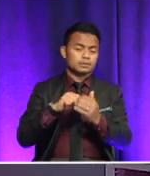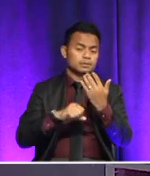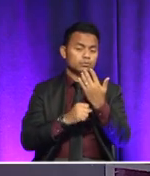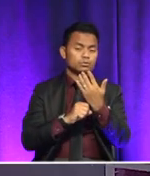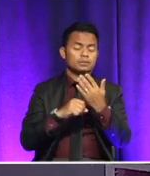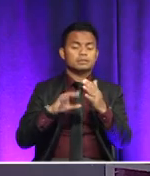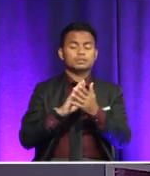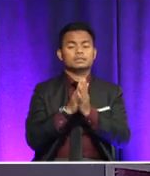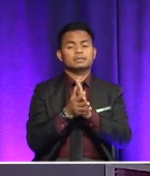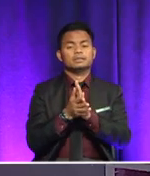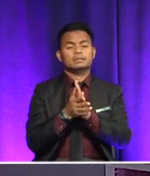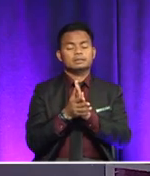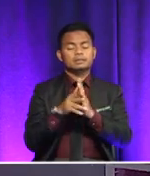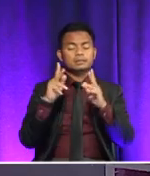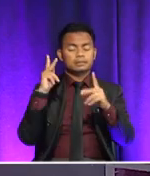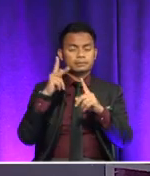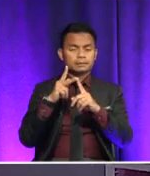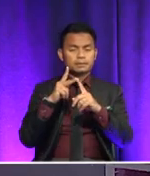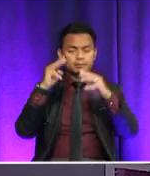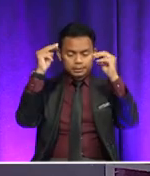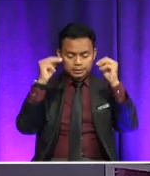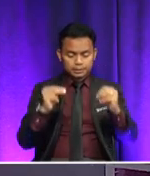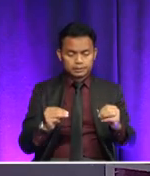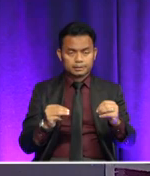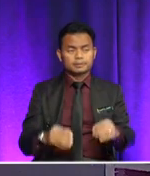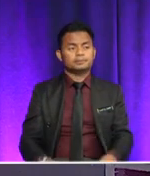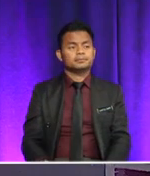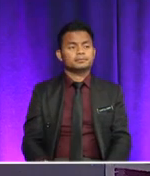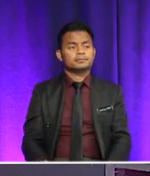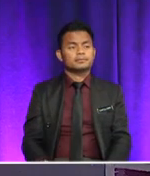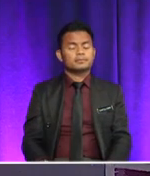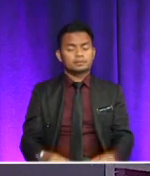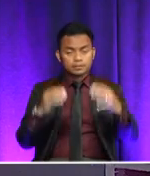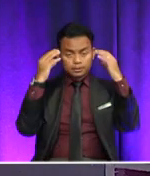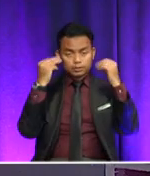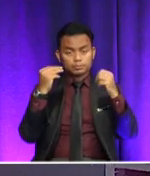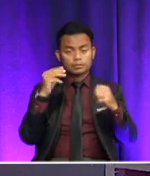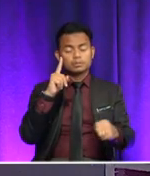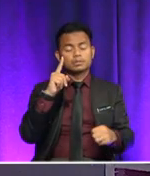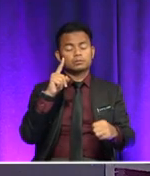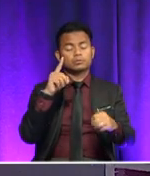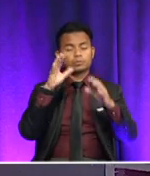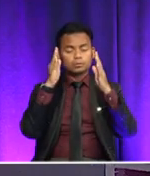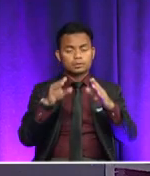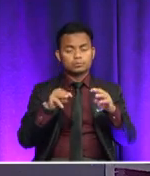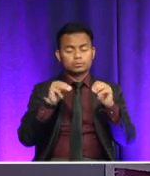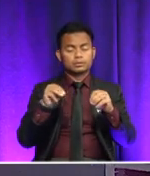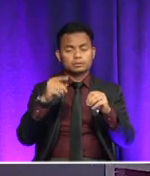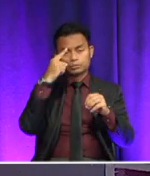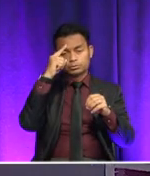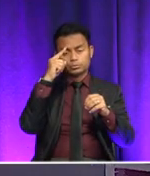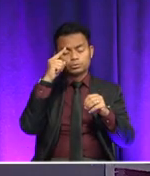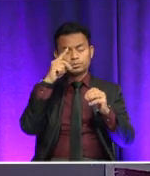dipaparkan pada screen TV dan saya mau salah seorang daripada anak murid saya untuk membacakan